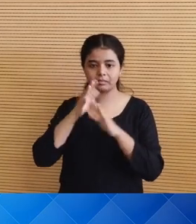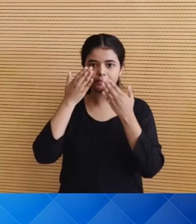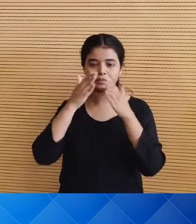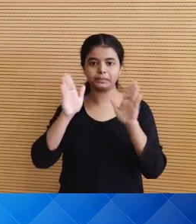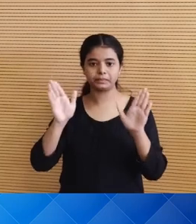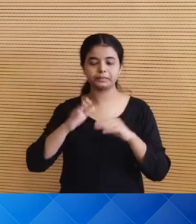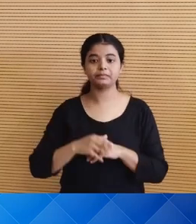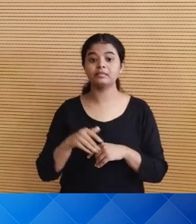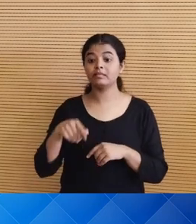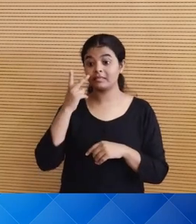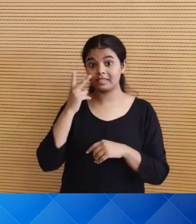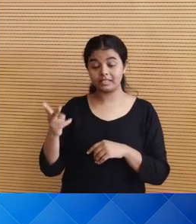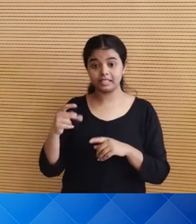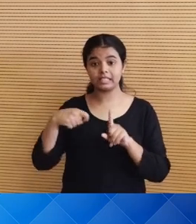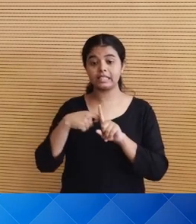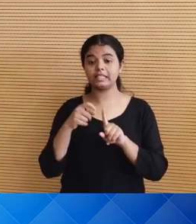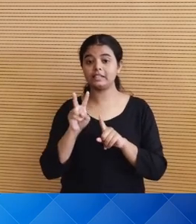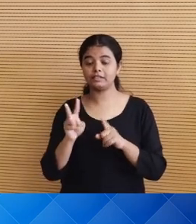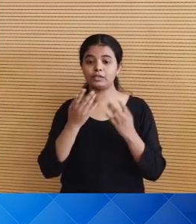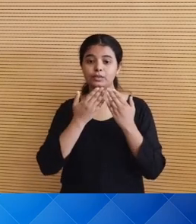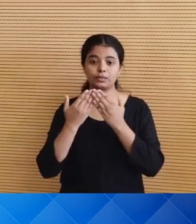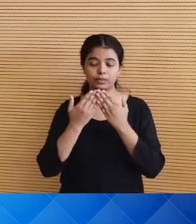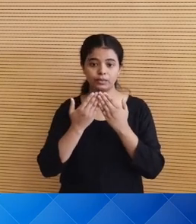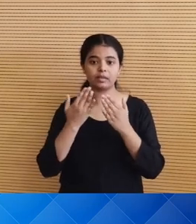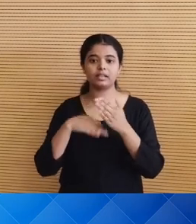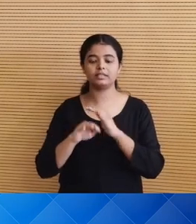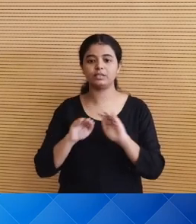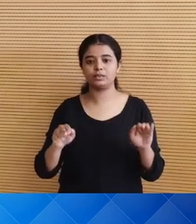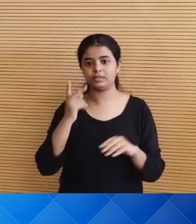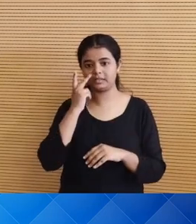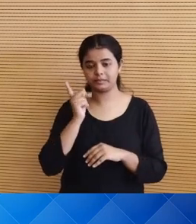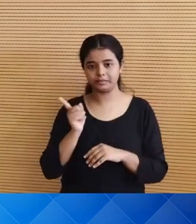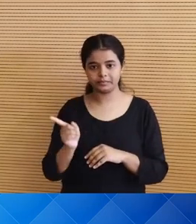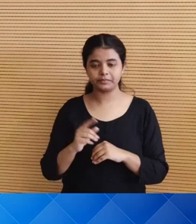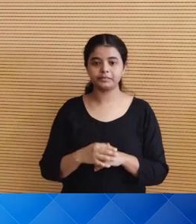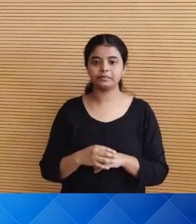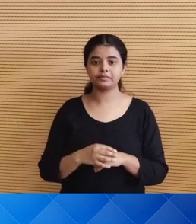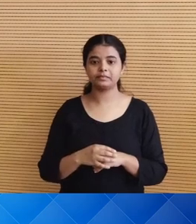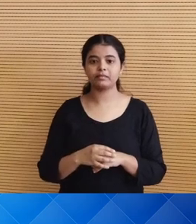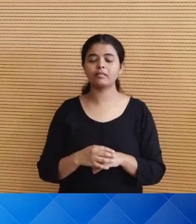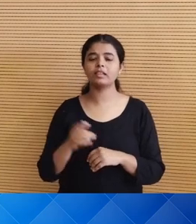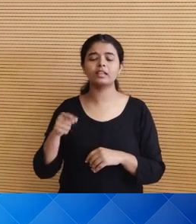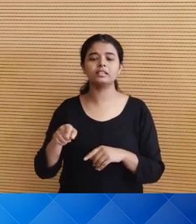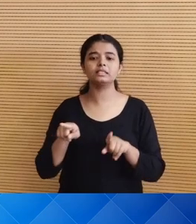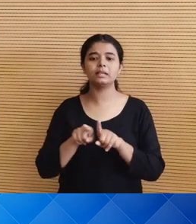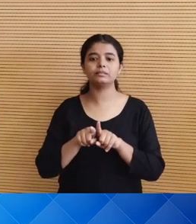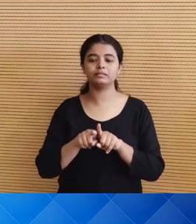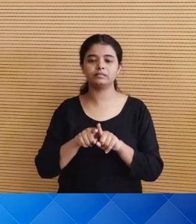केंद्रीय विद्यालय के ये बच्चे सरस्वती वंदना भी प्रस्तुत करेंगे, इस पावन अवसर को कर्णप्रिय बनाइए।